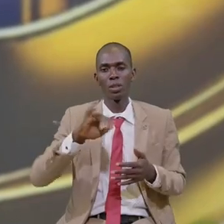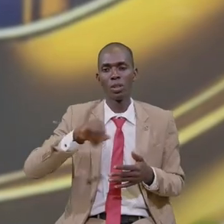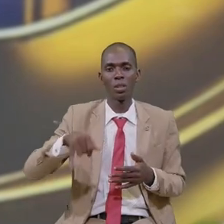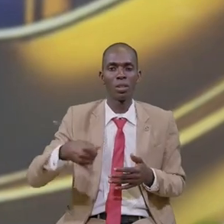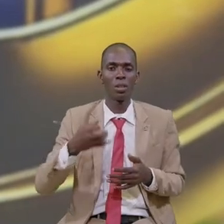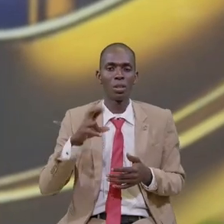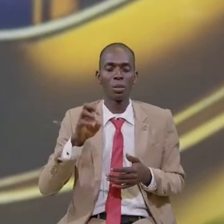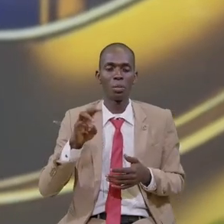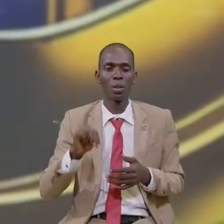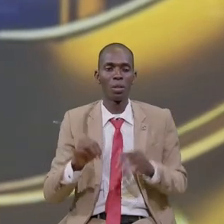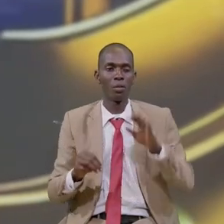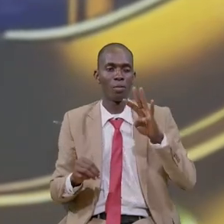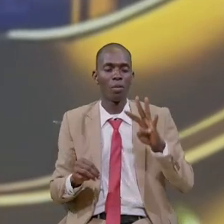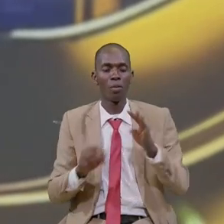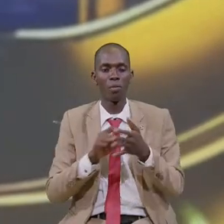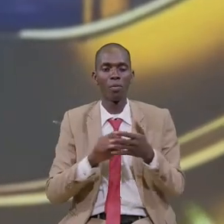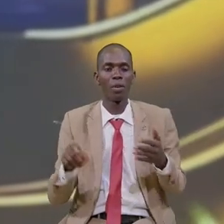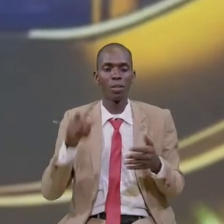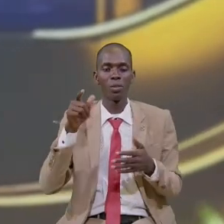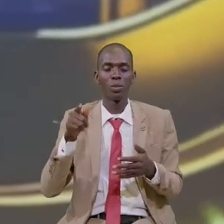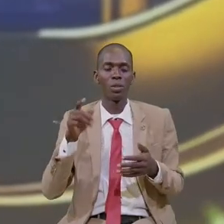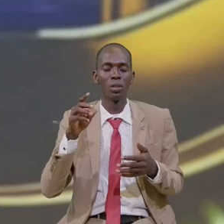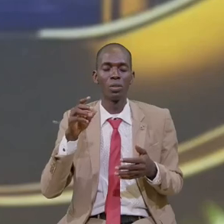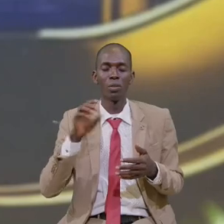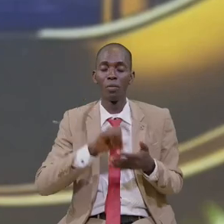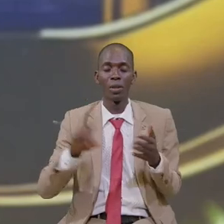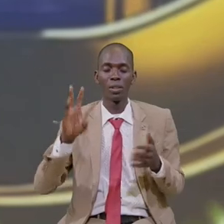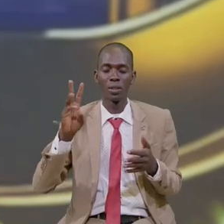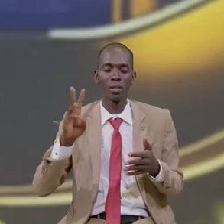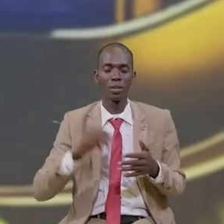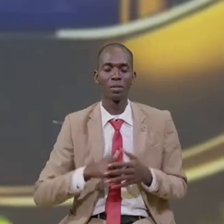chapitre 4. Nous lisons à partir du verset 6.